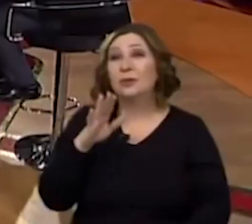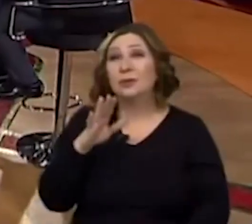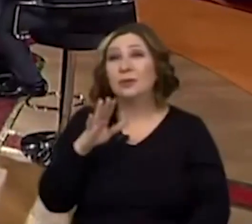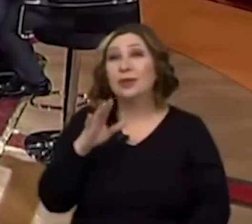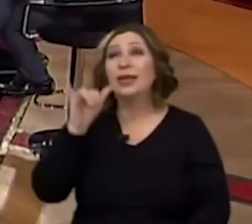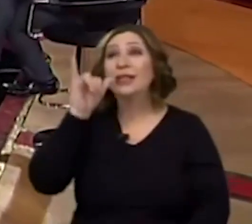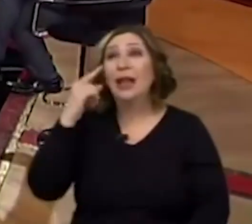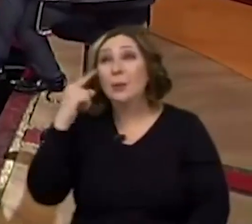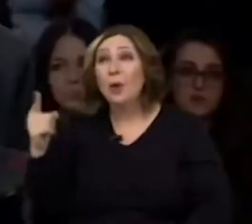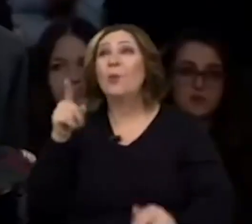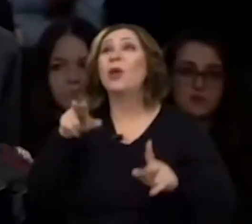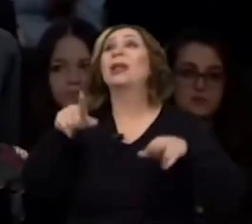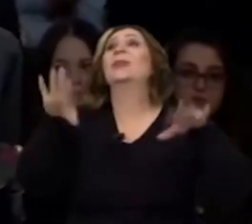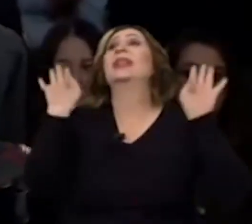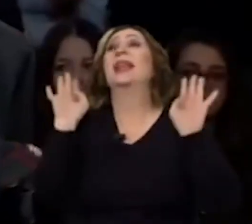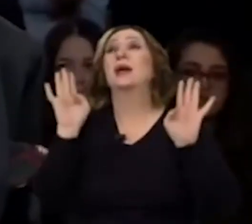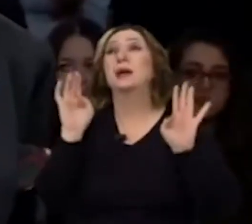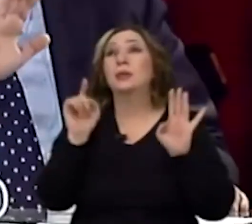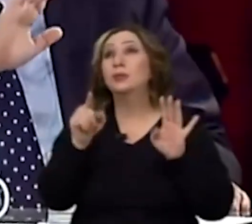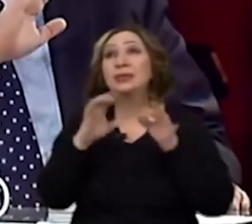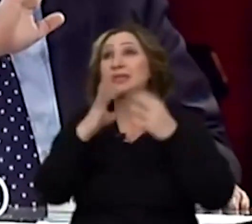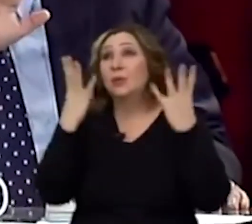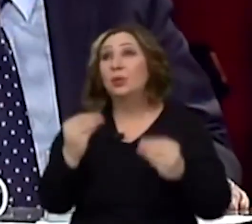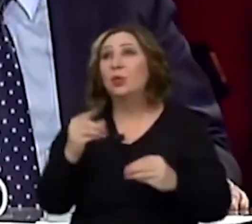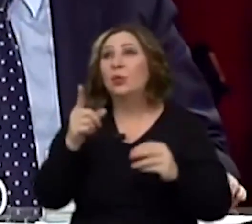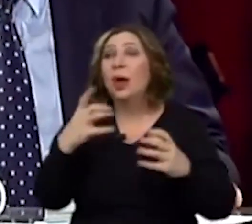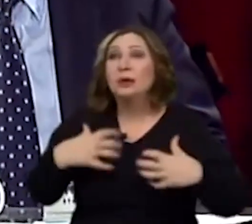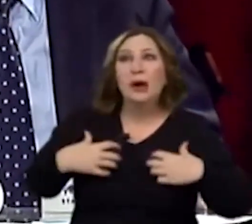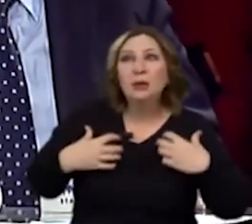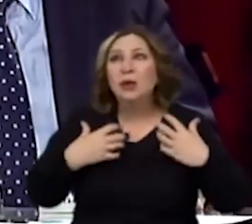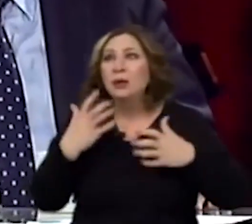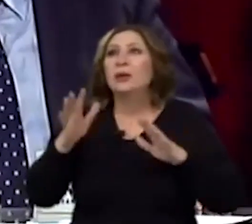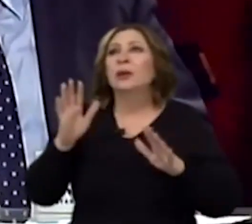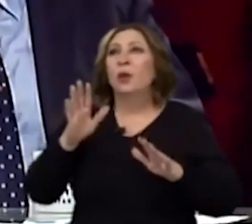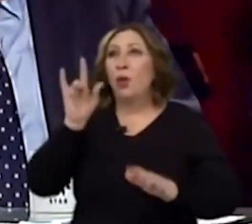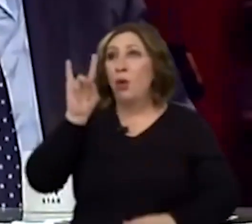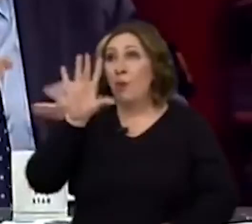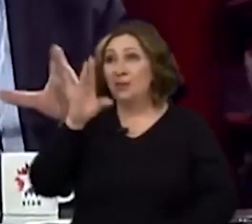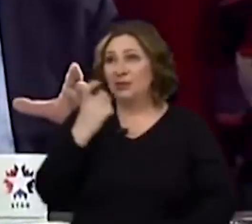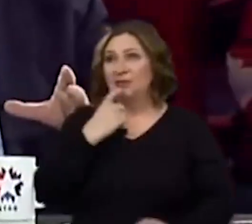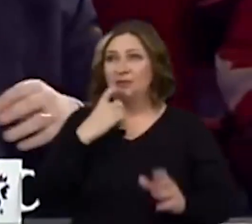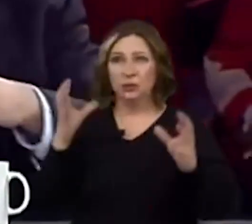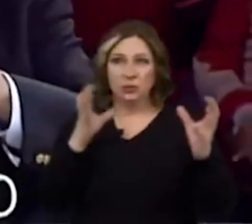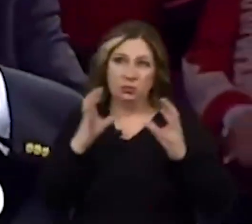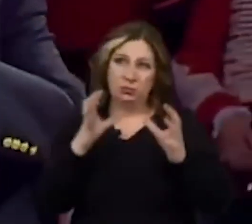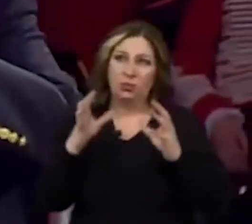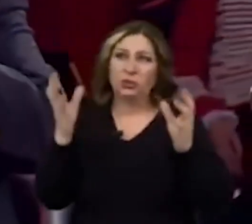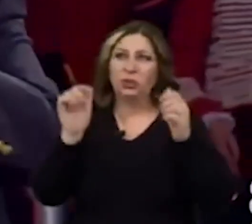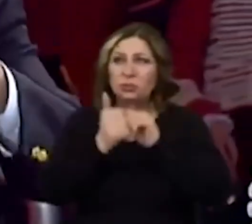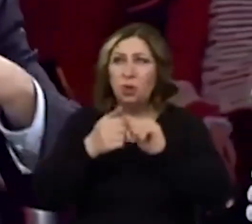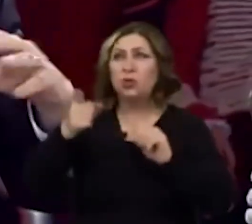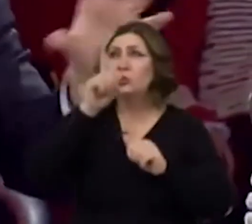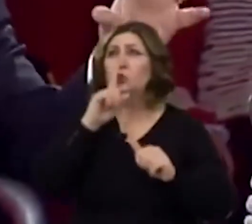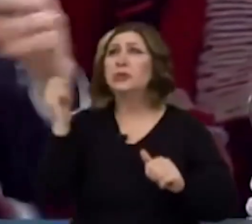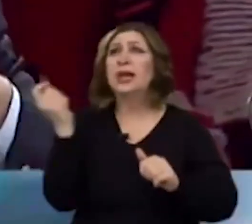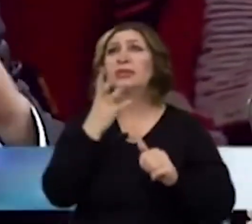İtalyanlara da bakıyoruz. Böyle değiller abi. Bu nasıl oldu biliyor musun? Buyurun. Hiç bocalama yapmayalım. 15 yıldır spor medyası, belki yüzlerce